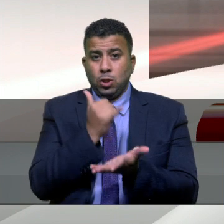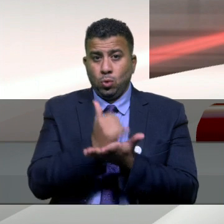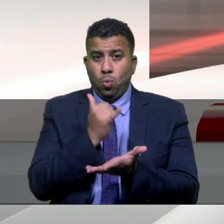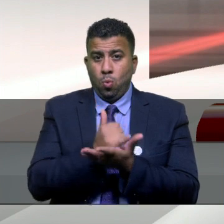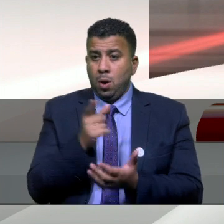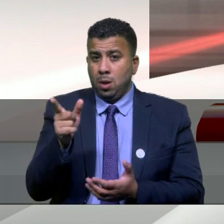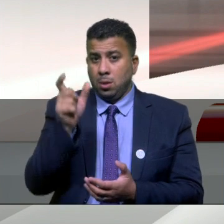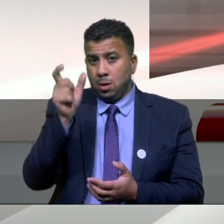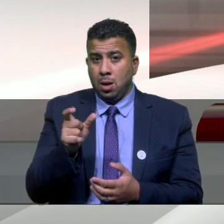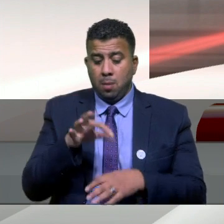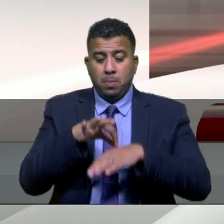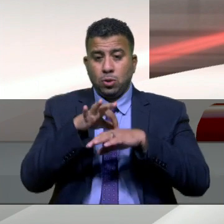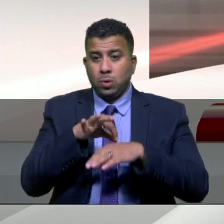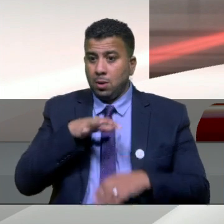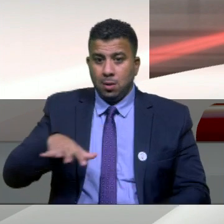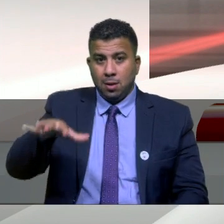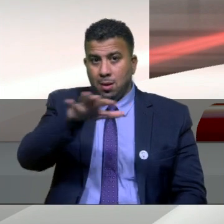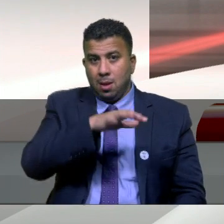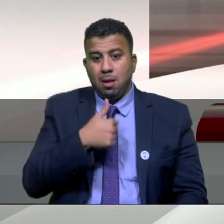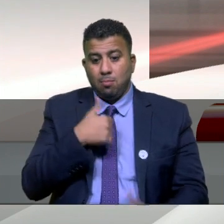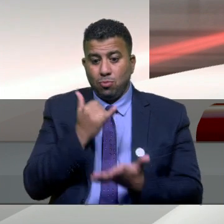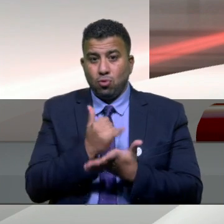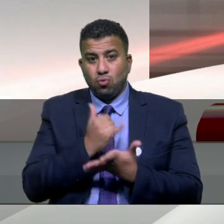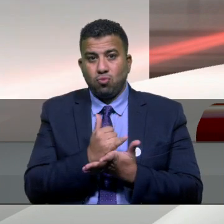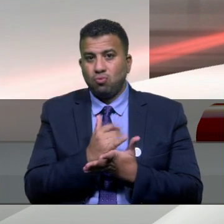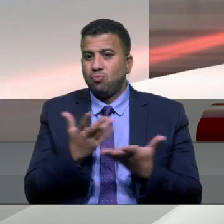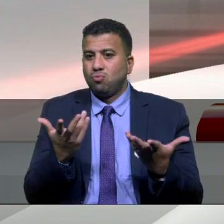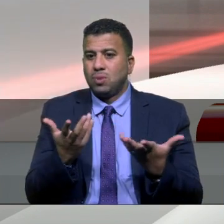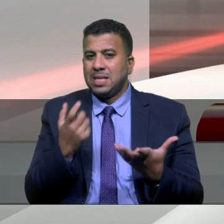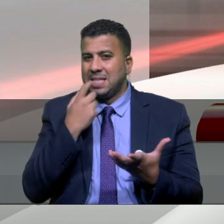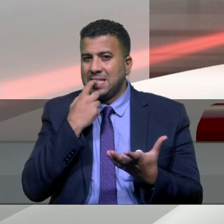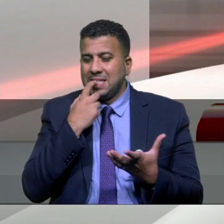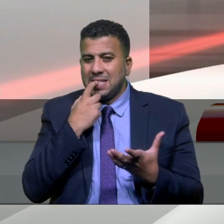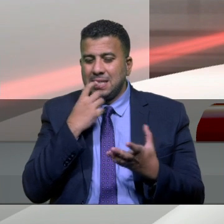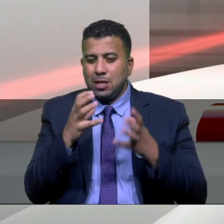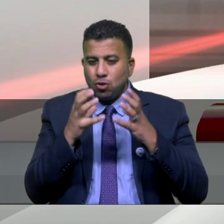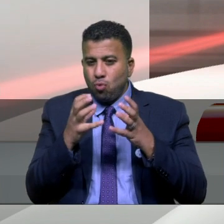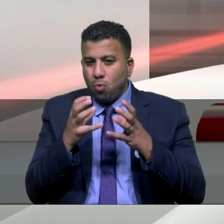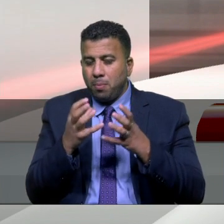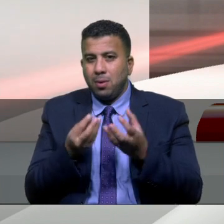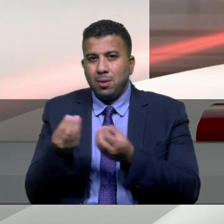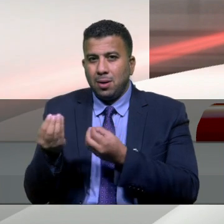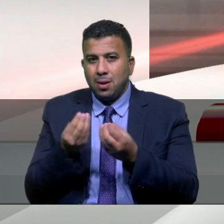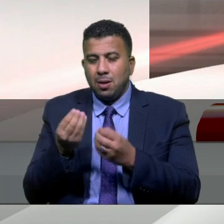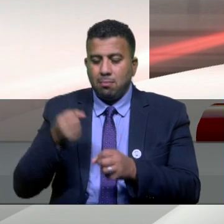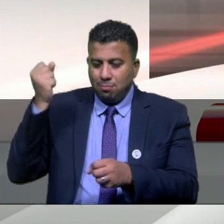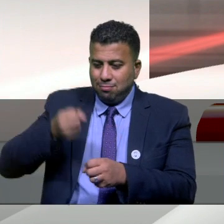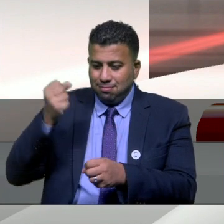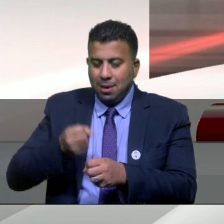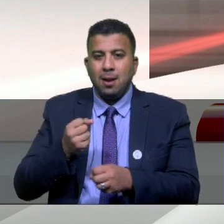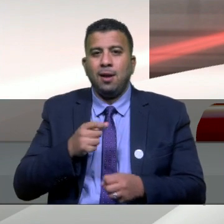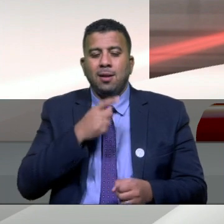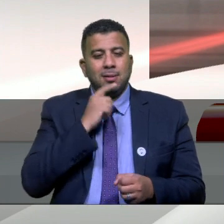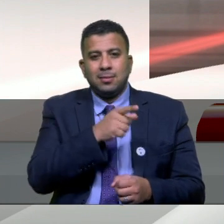عن البشر يختلف، تتعامل مع الصخر بال بال بال بالمطرقة،